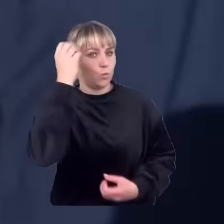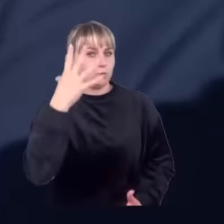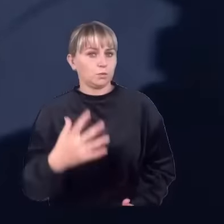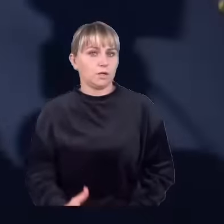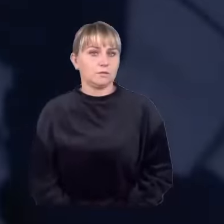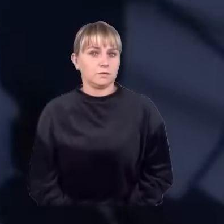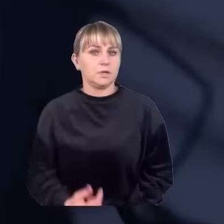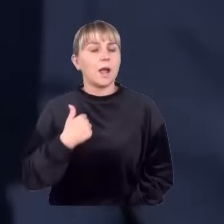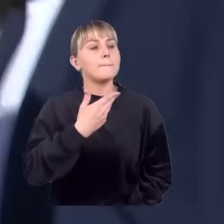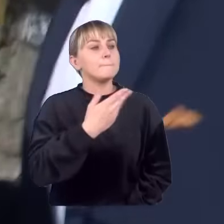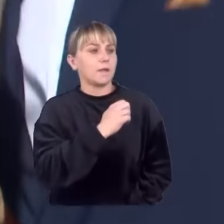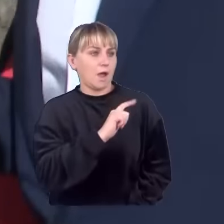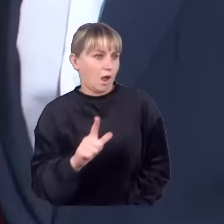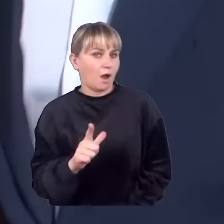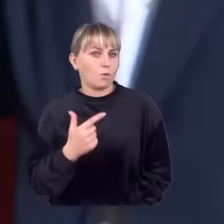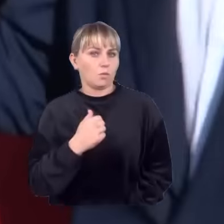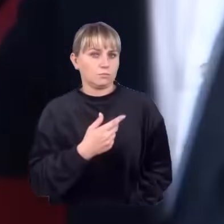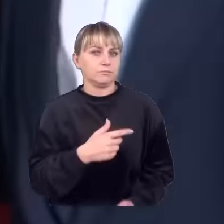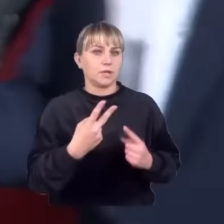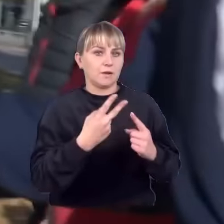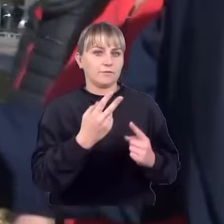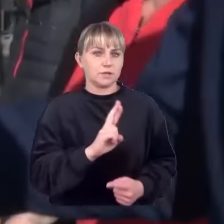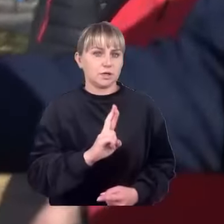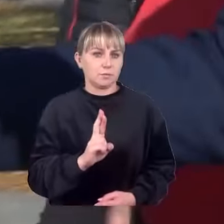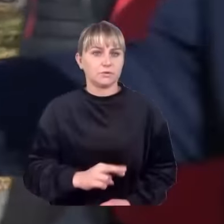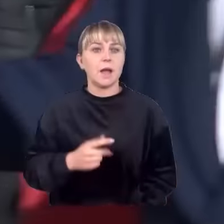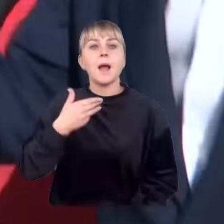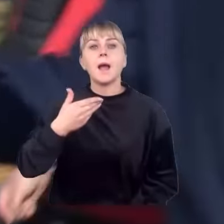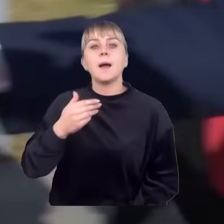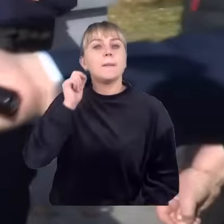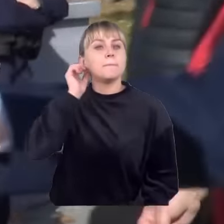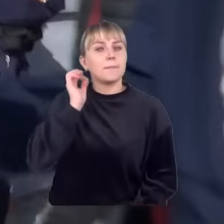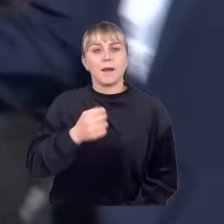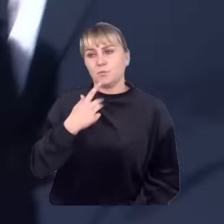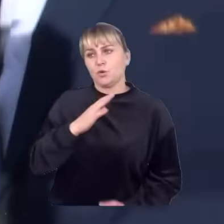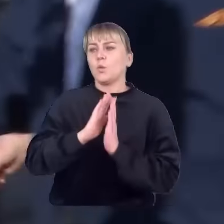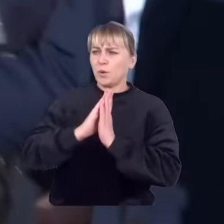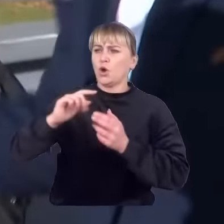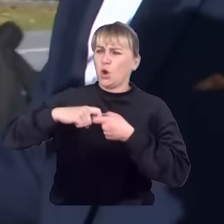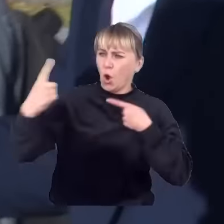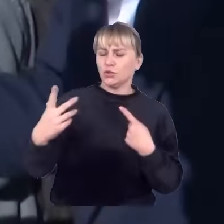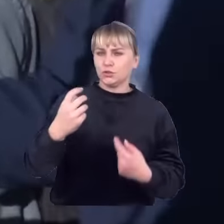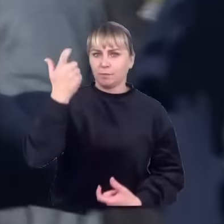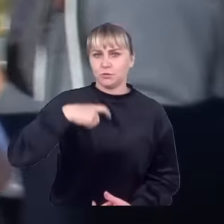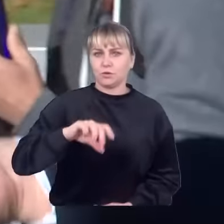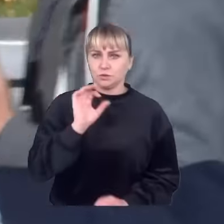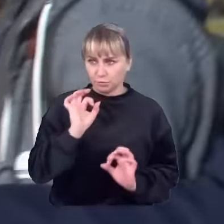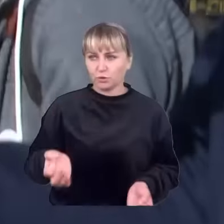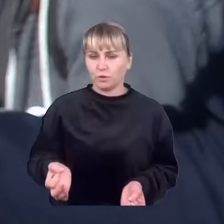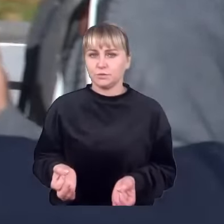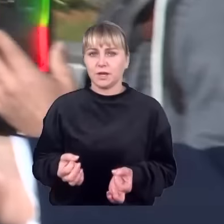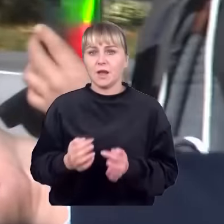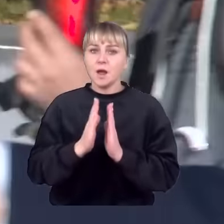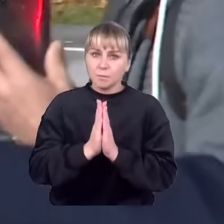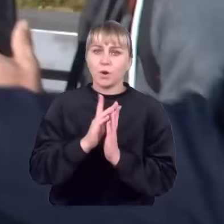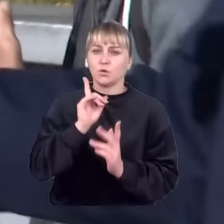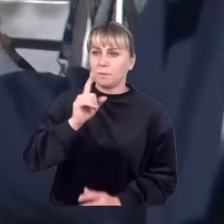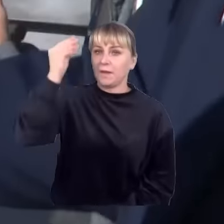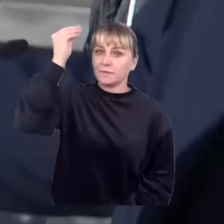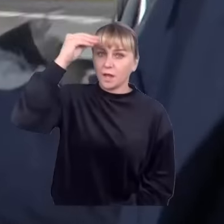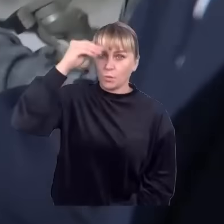Michał Gwardyński, Telewizja Republika. Bardzo mi miło. Panie Michasiu, niech pan się ode mnie odczepi, dobrze? Niech pan się nauczy,